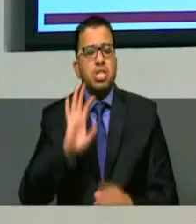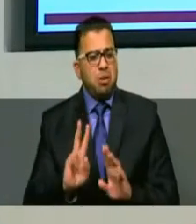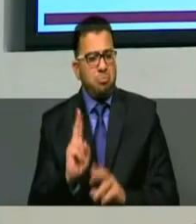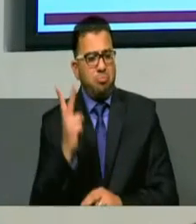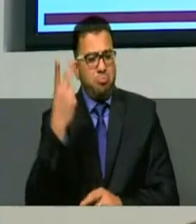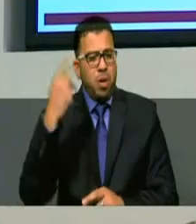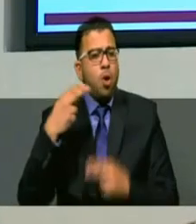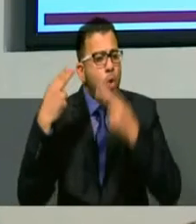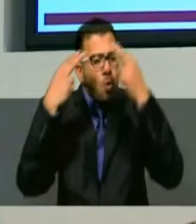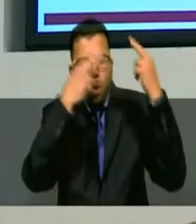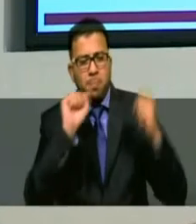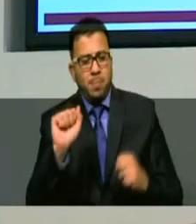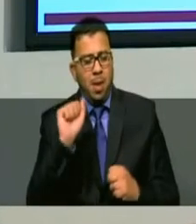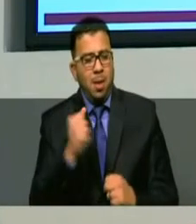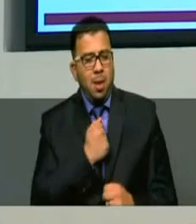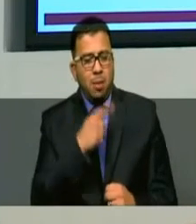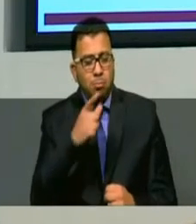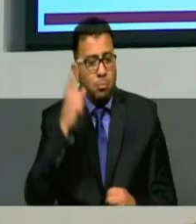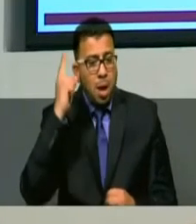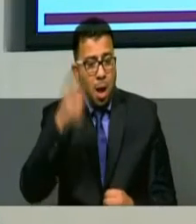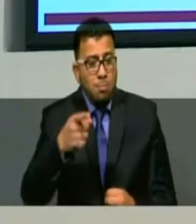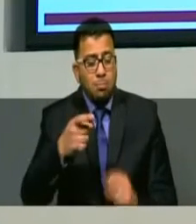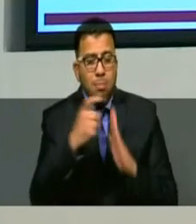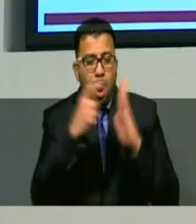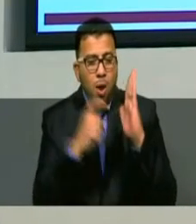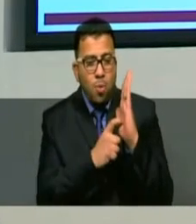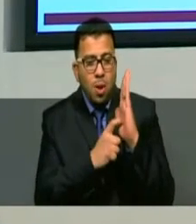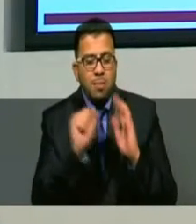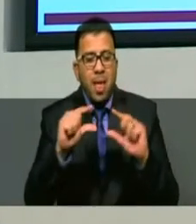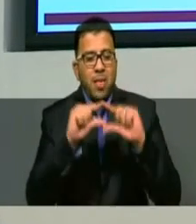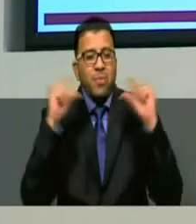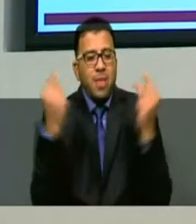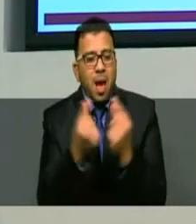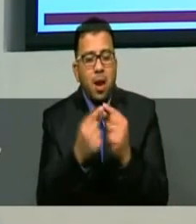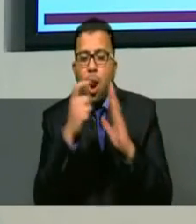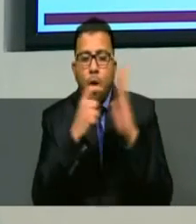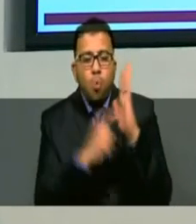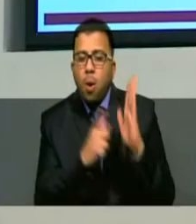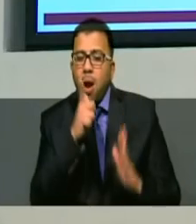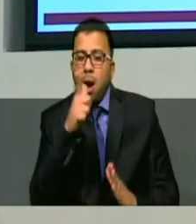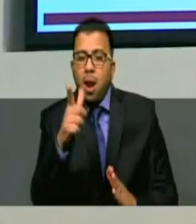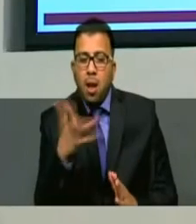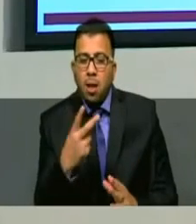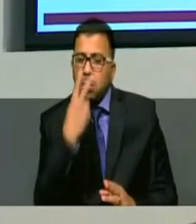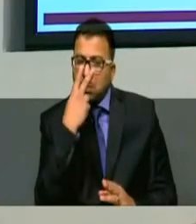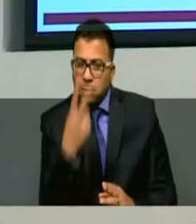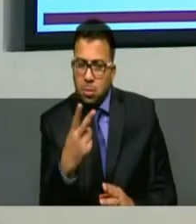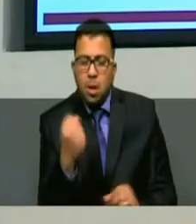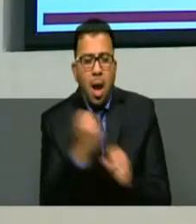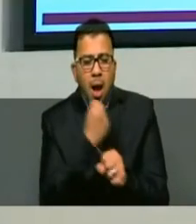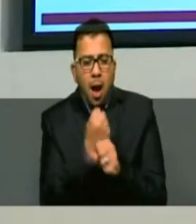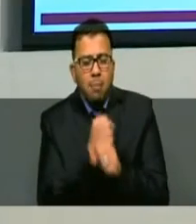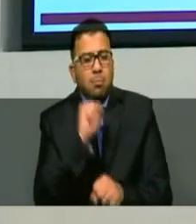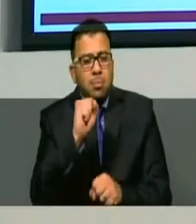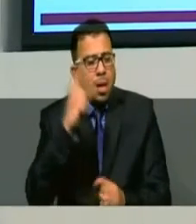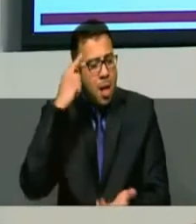اشتقينا هذه الرؤية من خلال مرسوم اللي أنشئت في الدائرة واللي ينص أن الدائرة تطلع بكافة المهام